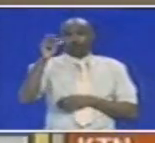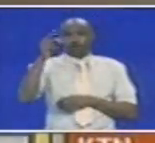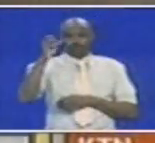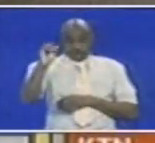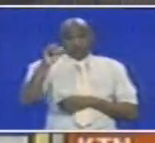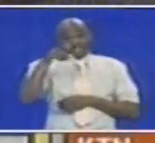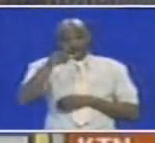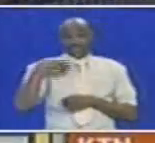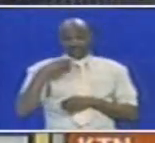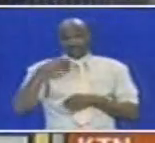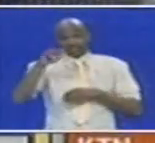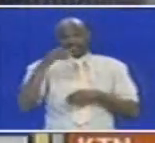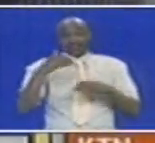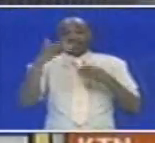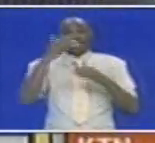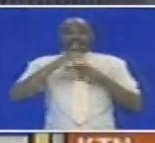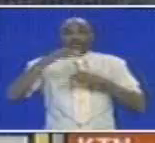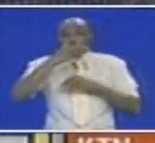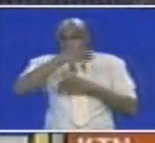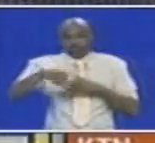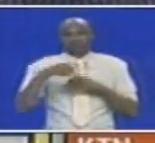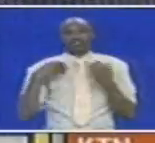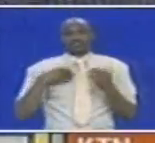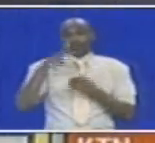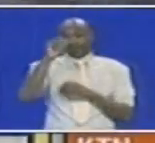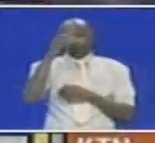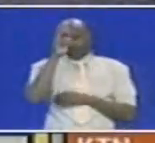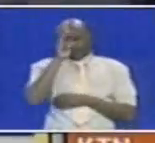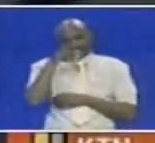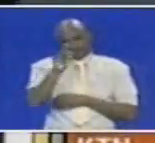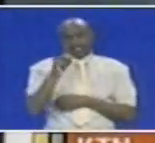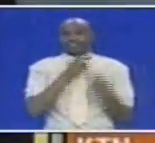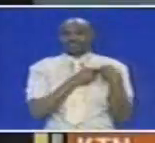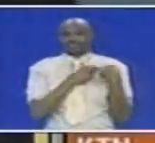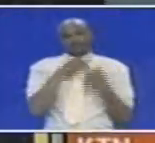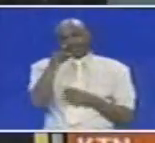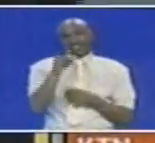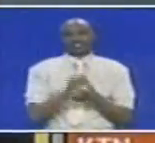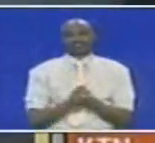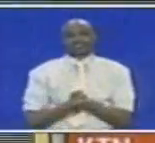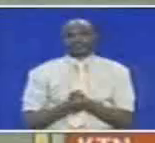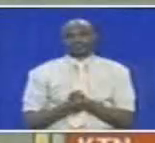kuendesha kesi hii lipo mikononi mwa maafisa wa Mavoko. Agnes Penda, KTN Leo.